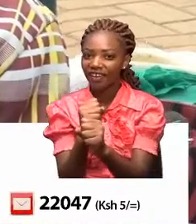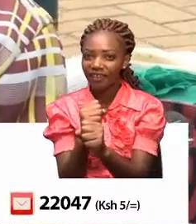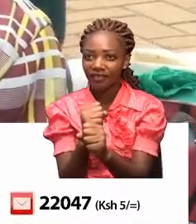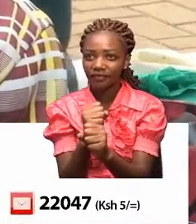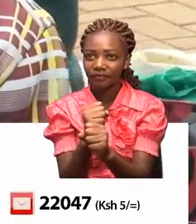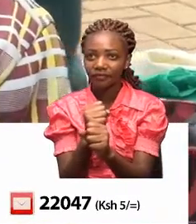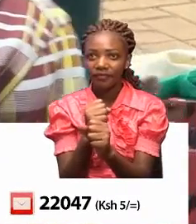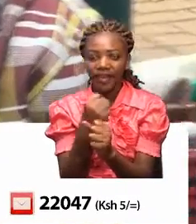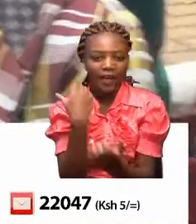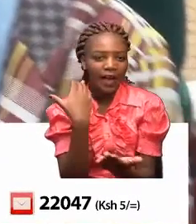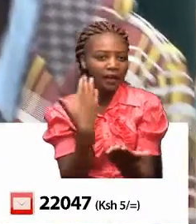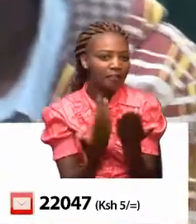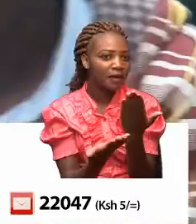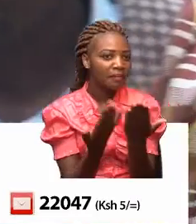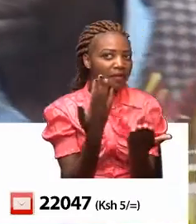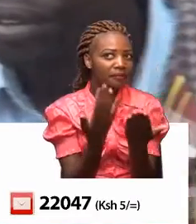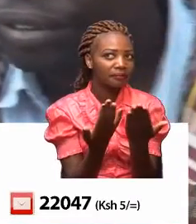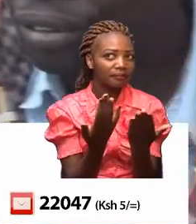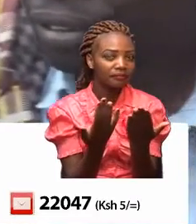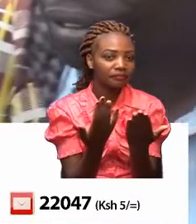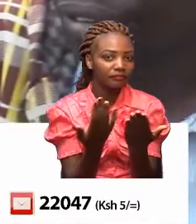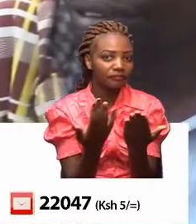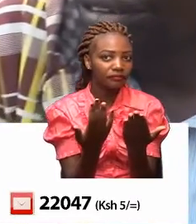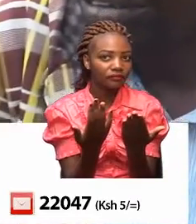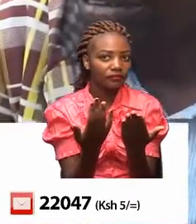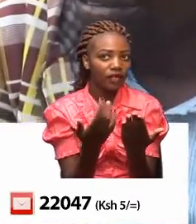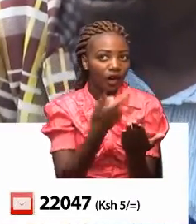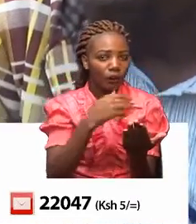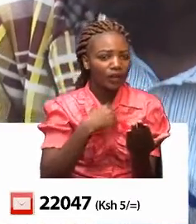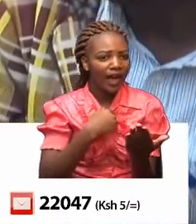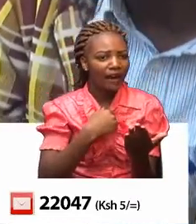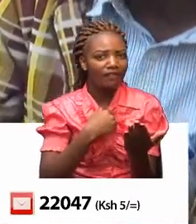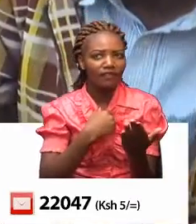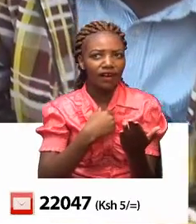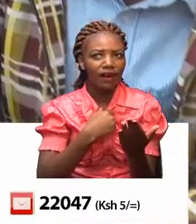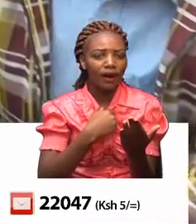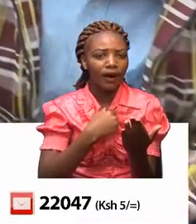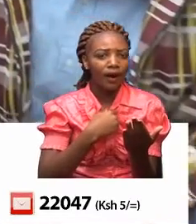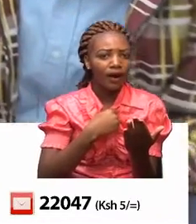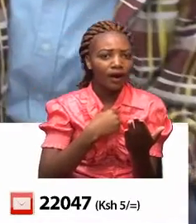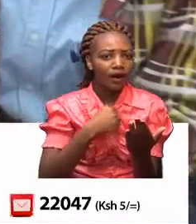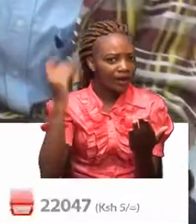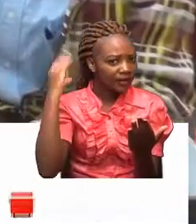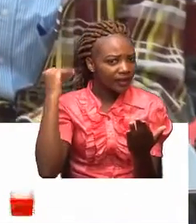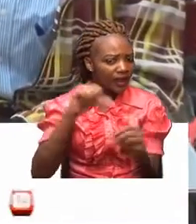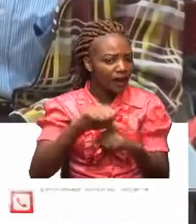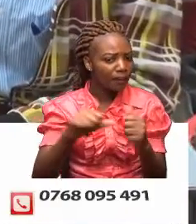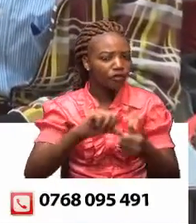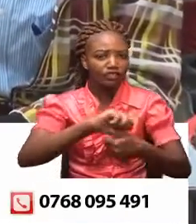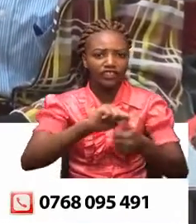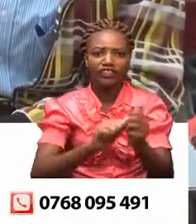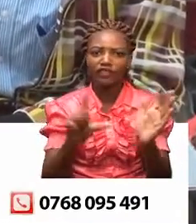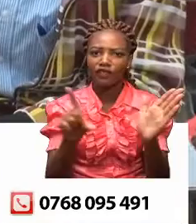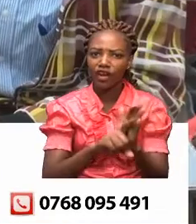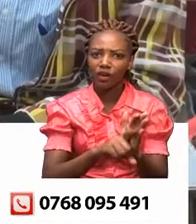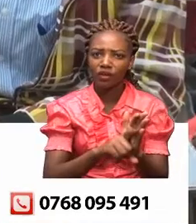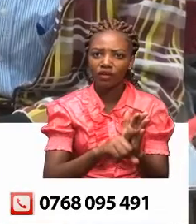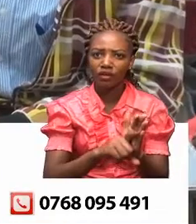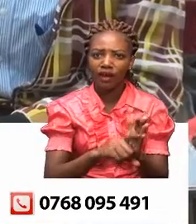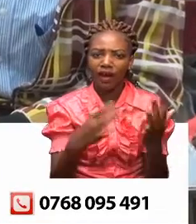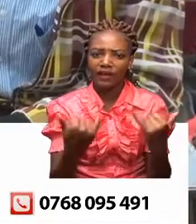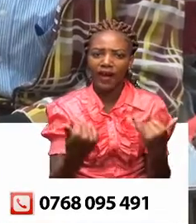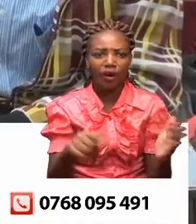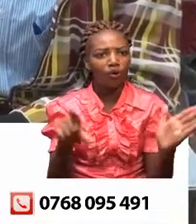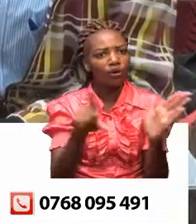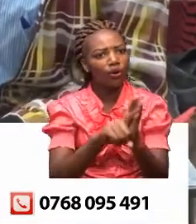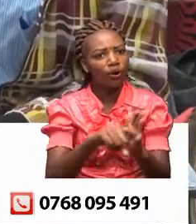Na labda kumekuwa na mchakato wa mambo ya kubadilisha sheria. Ni vipi labda sheria nyinyi kama walemavu katika kaunti hii sheria imeweza